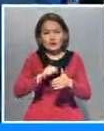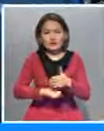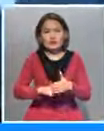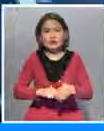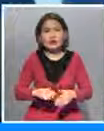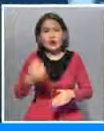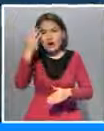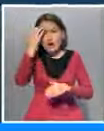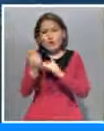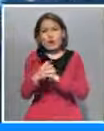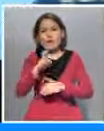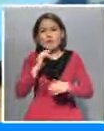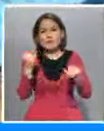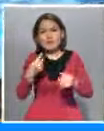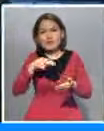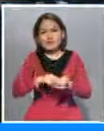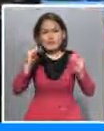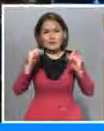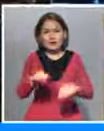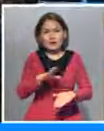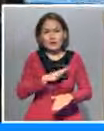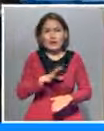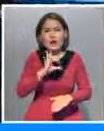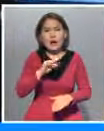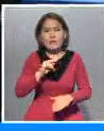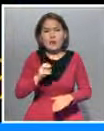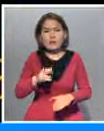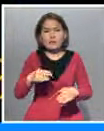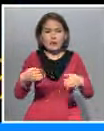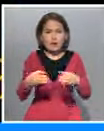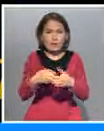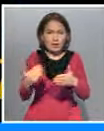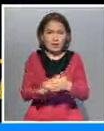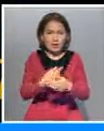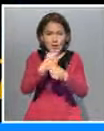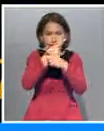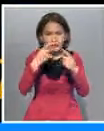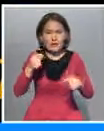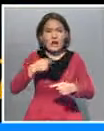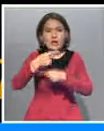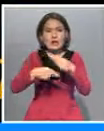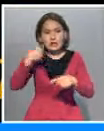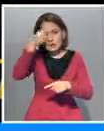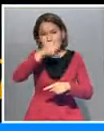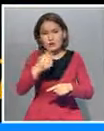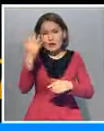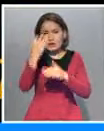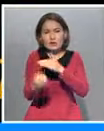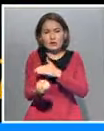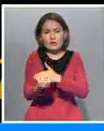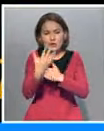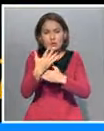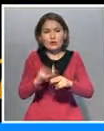отынды төмен бағамен сынуы себепші. Сонымен қатар ОПЕК-тің болжамына қарағанда келесі жылы мұнайға сұраныс биылғыдан аз